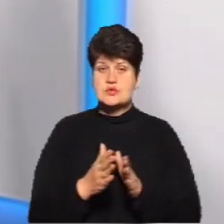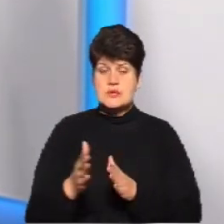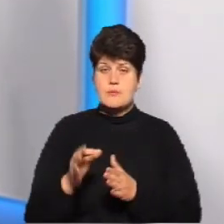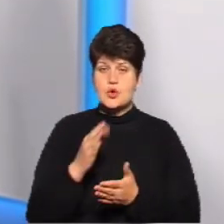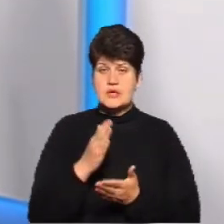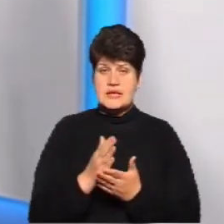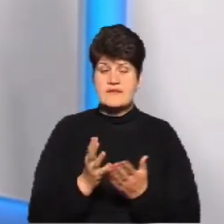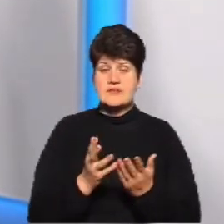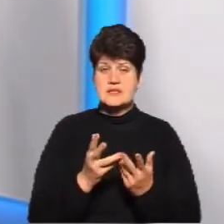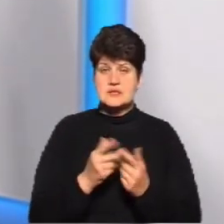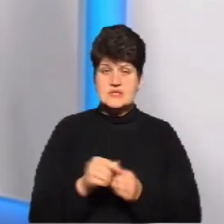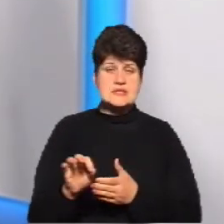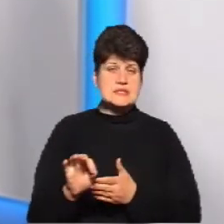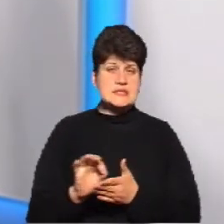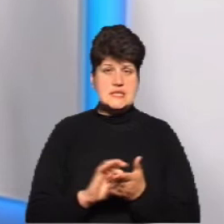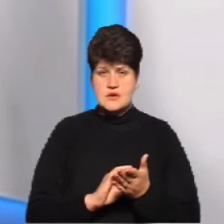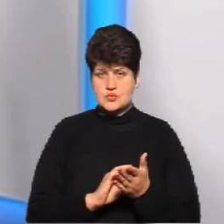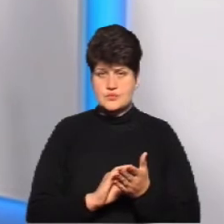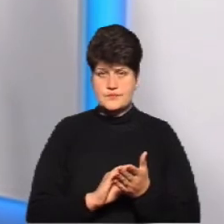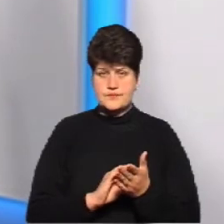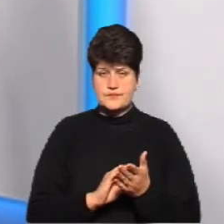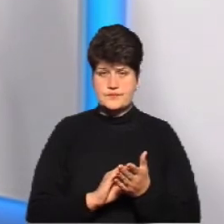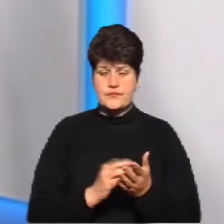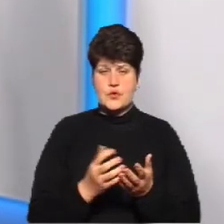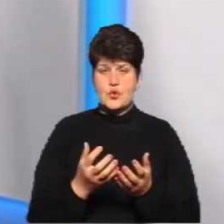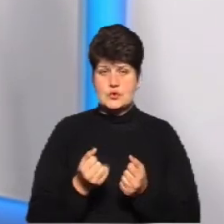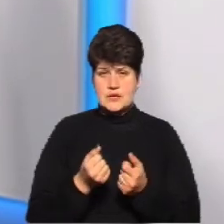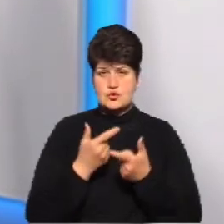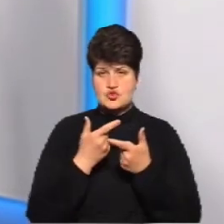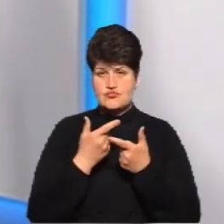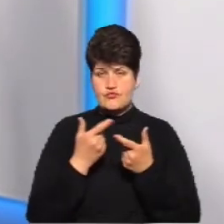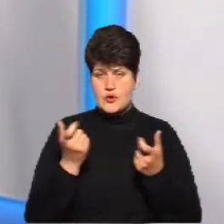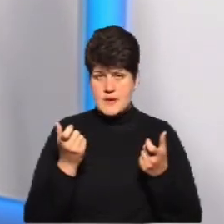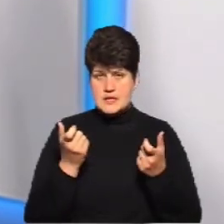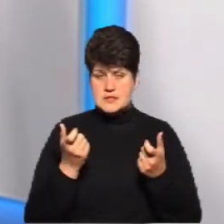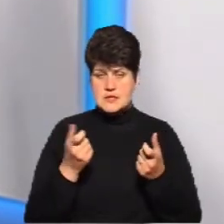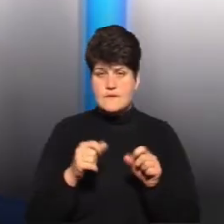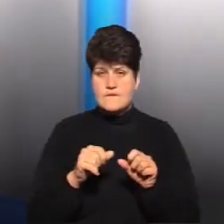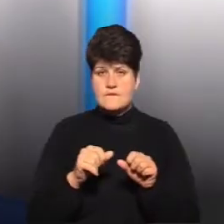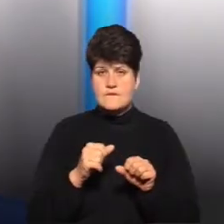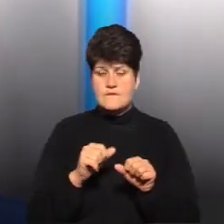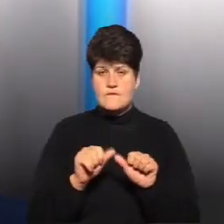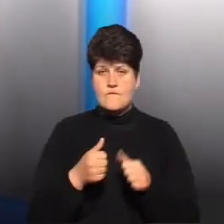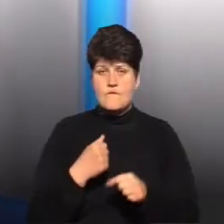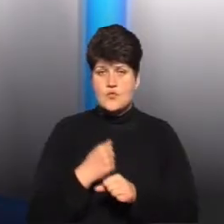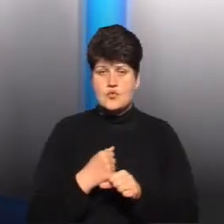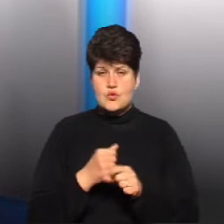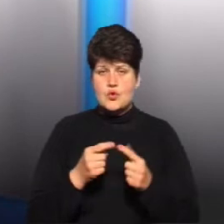рахунків. Зразу ж таки, отримуючи інформацію, формує орган виконавчої